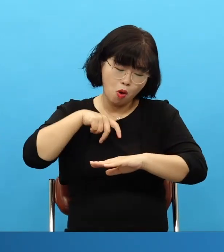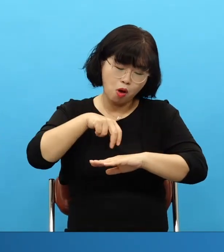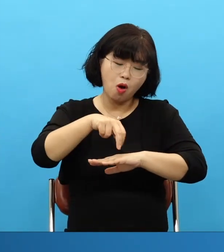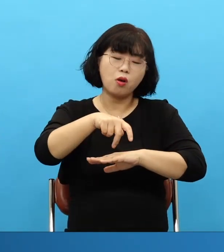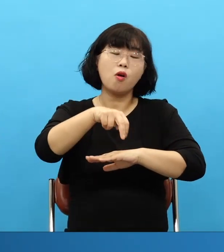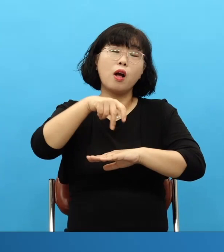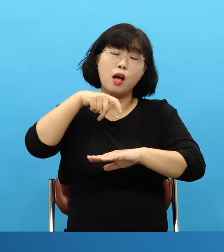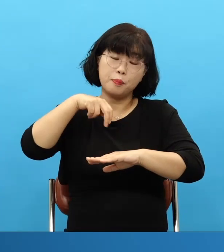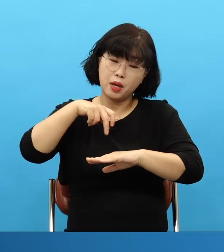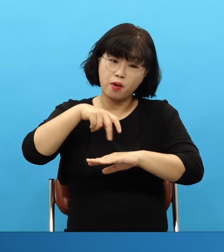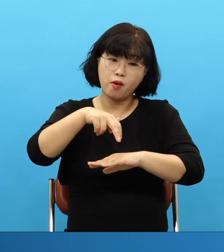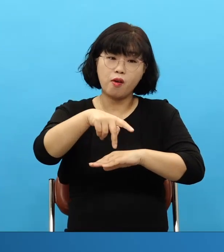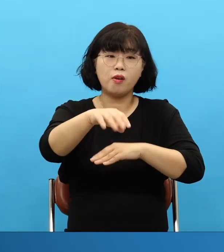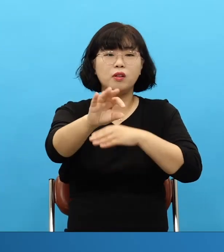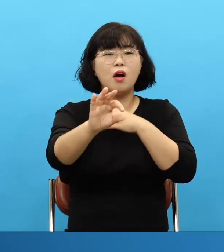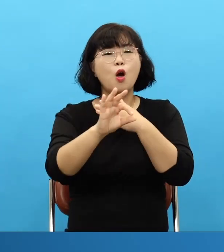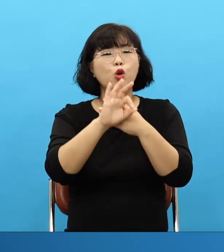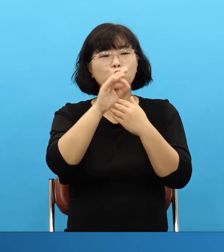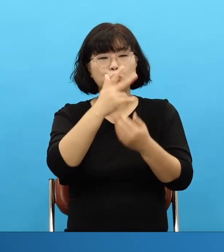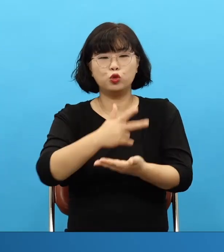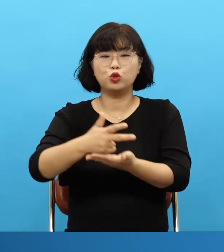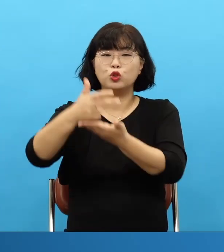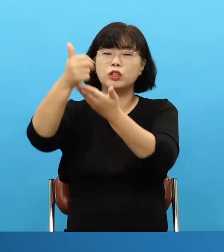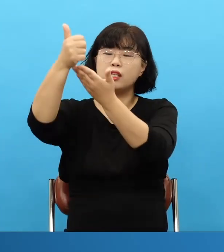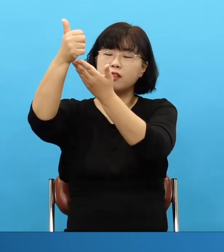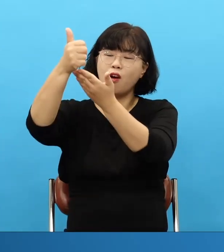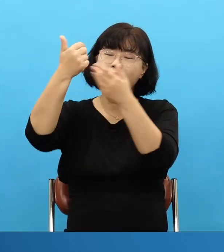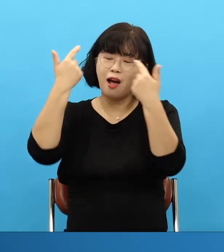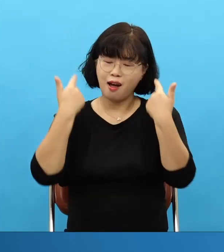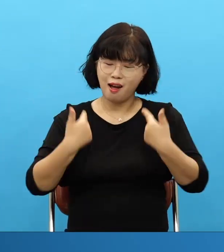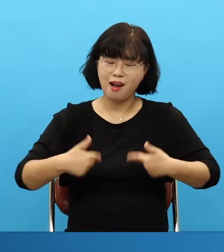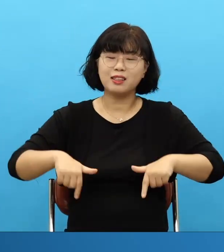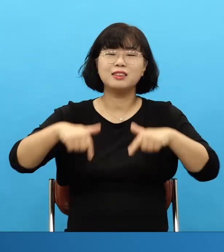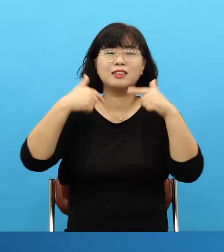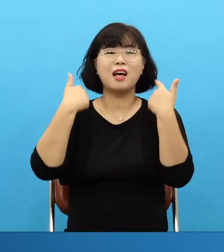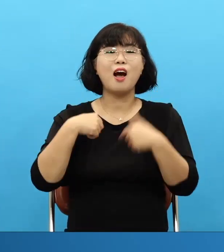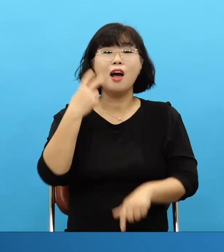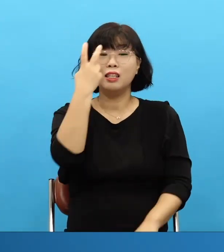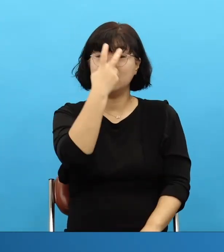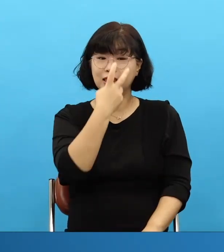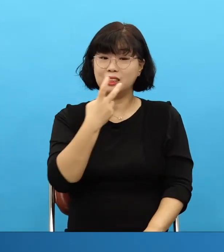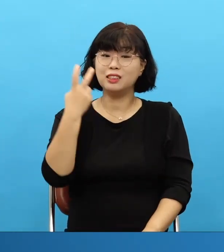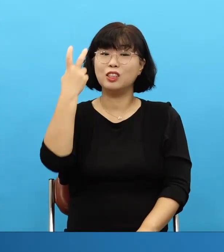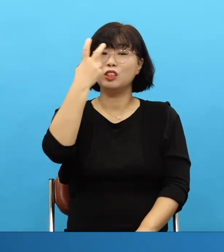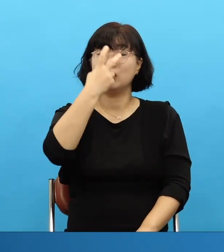가운데로 걸어가며 주께서 항상